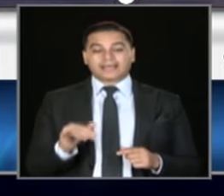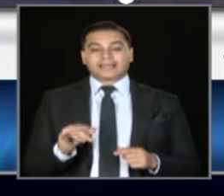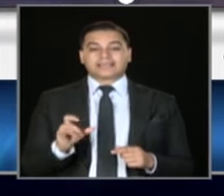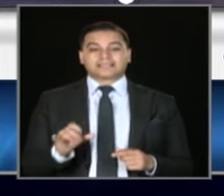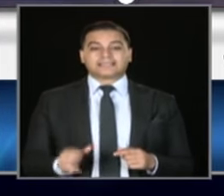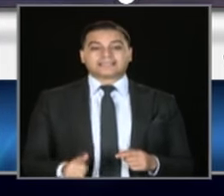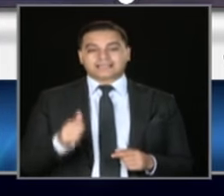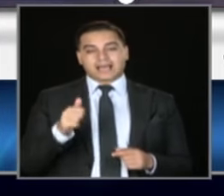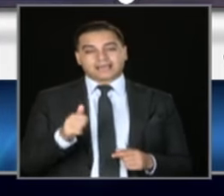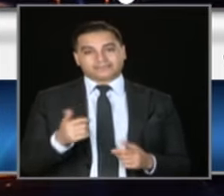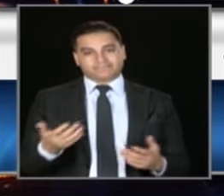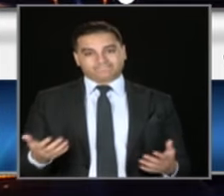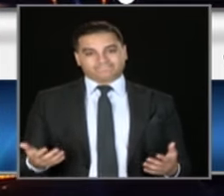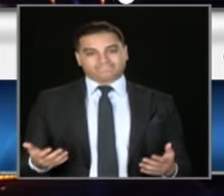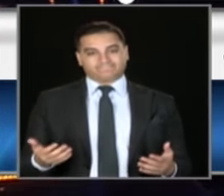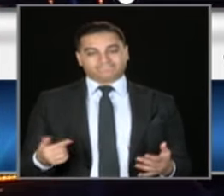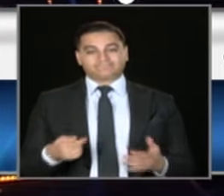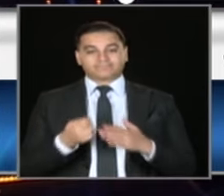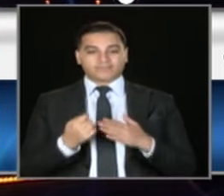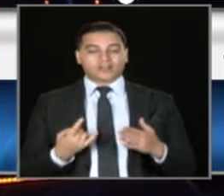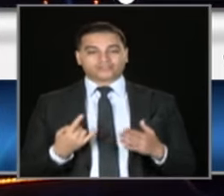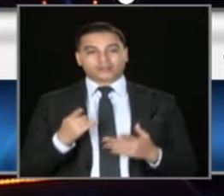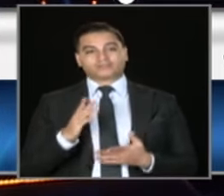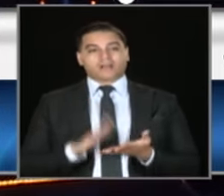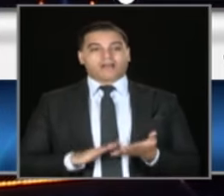مش لايبيريا، ناقص 10 نفرتيتي.